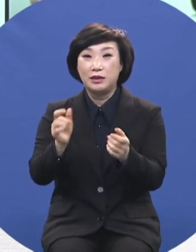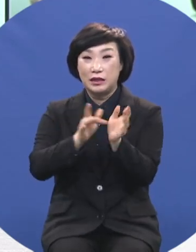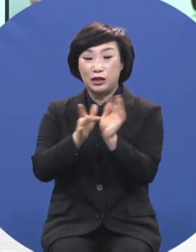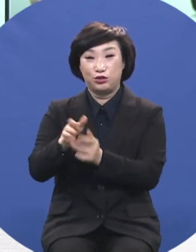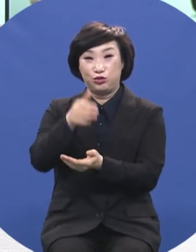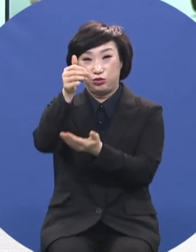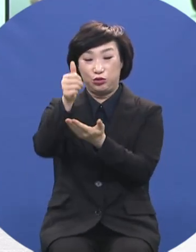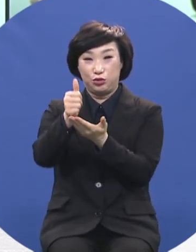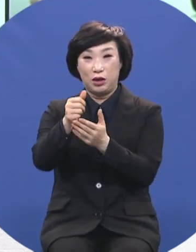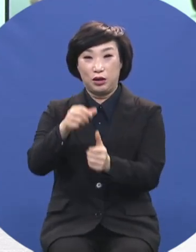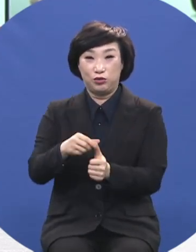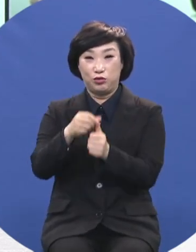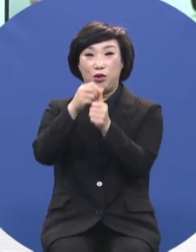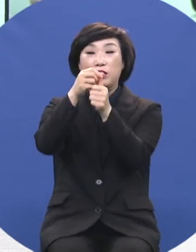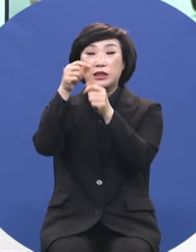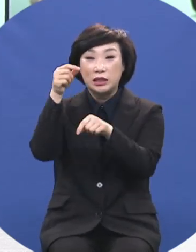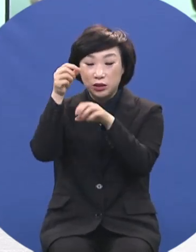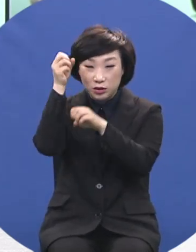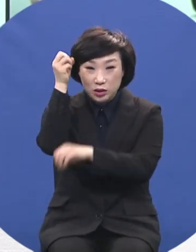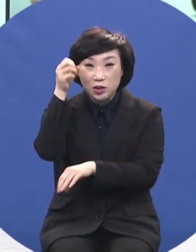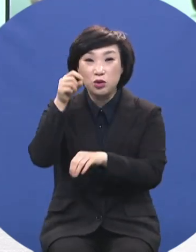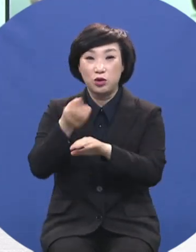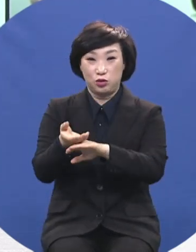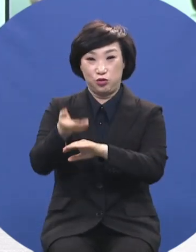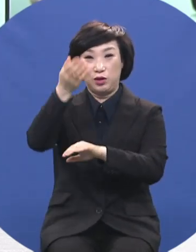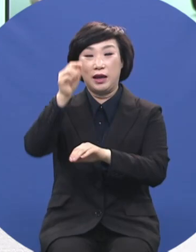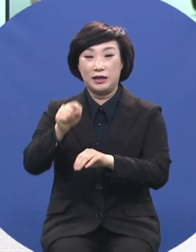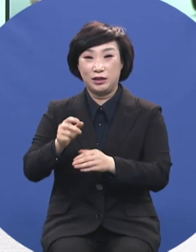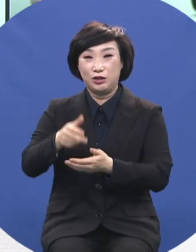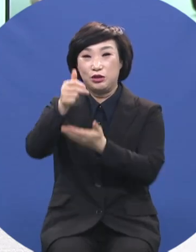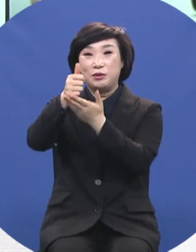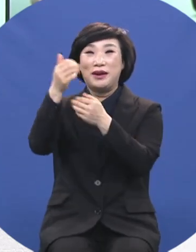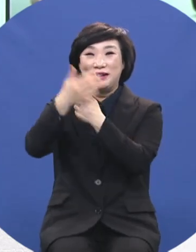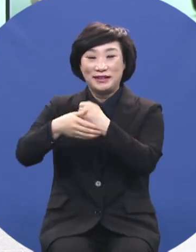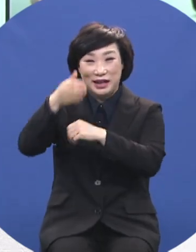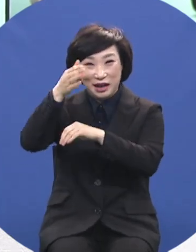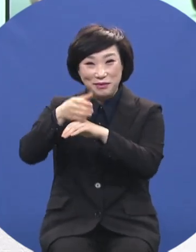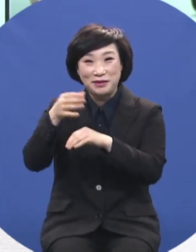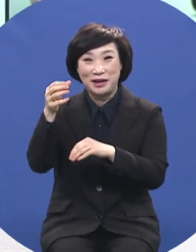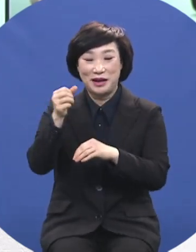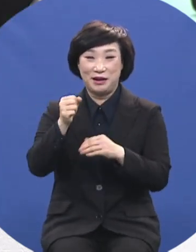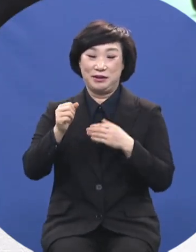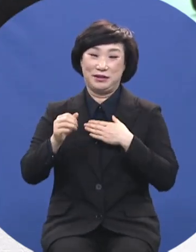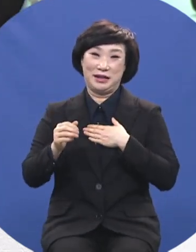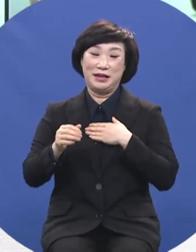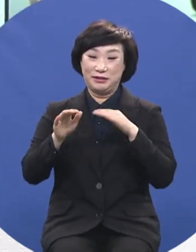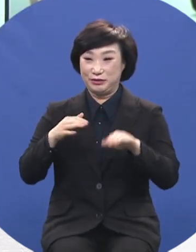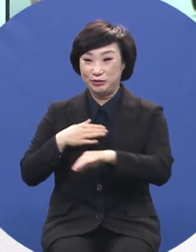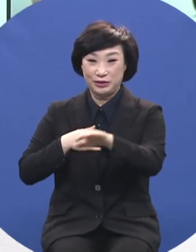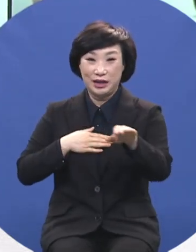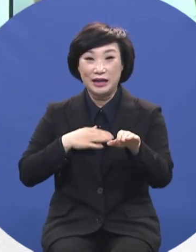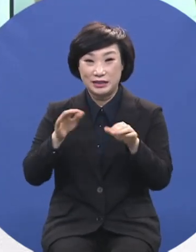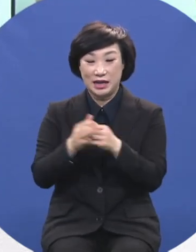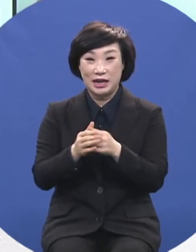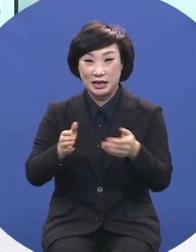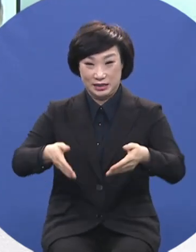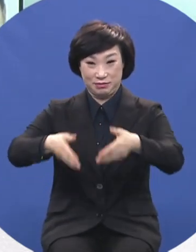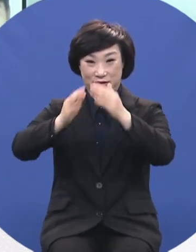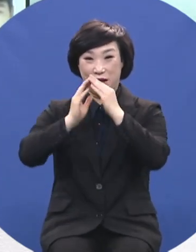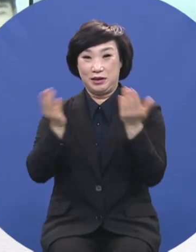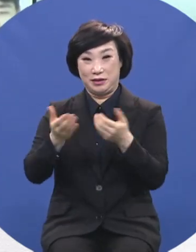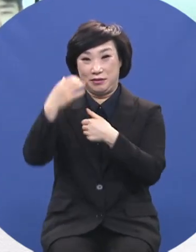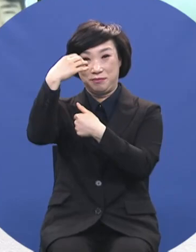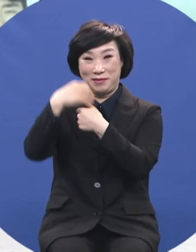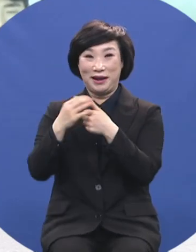그리스도가 구원의 터 위에 이 은혜 감사해서 이제 집을 짓는 직분을 주었다는